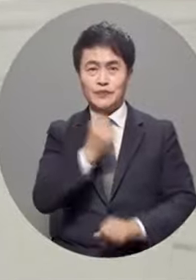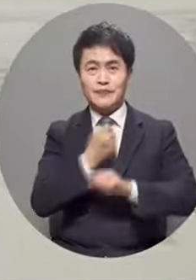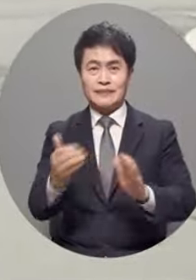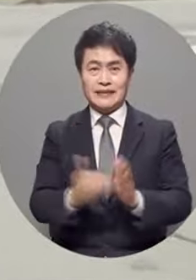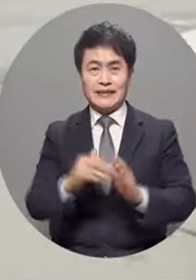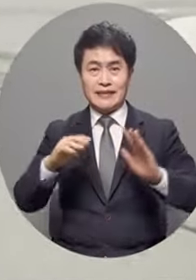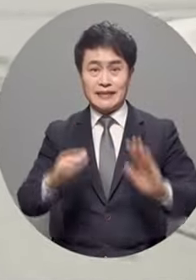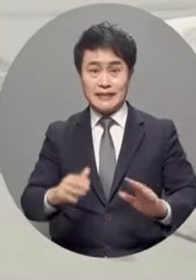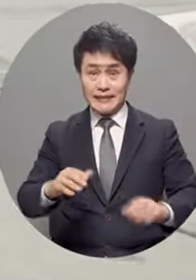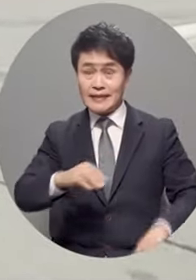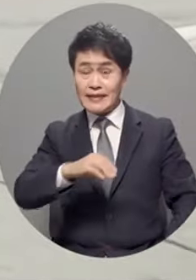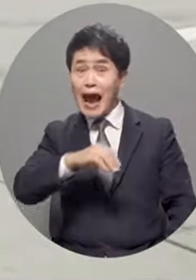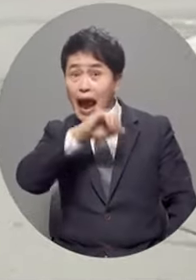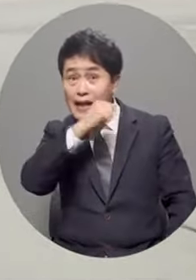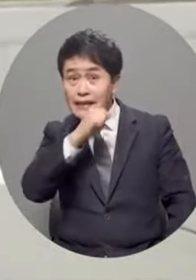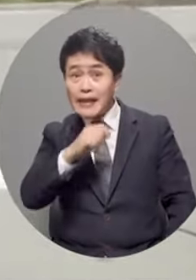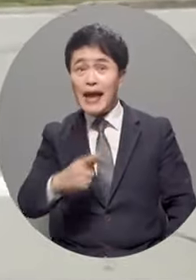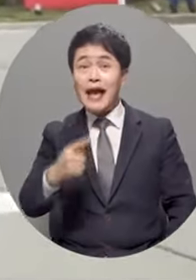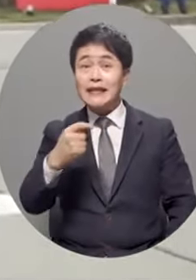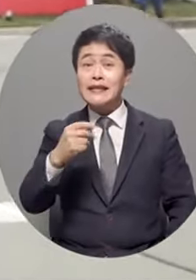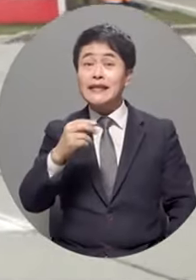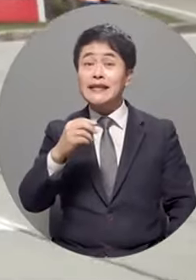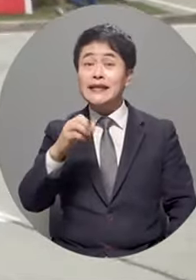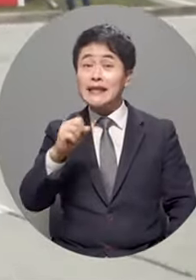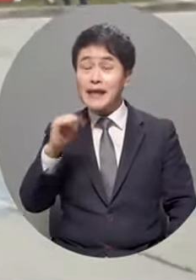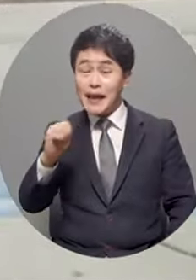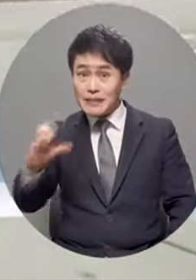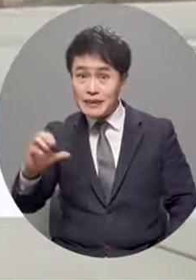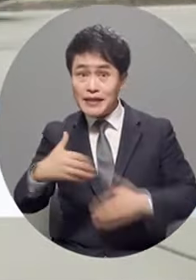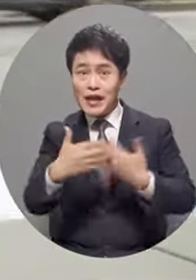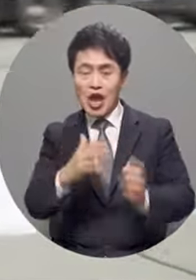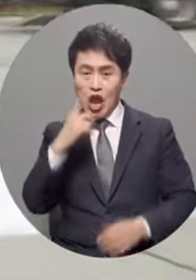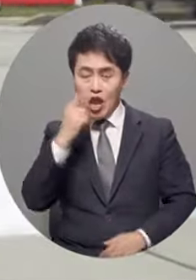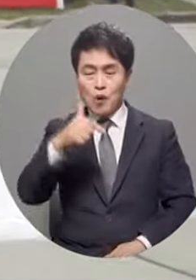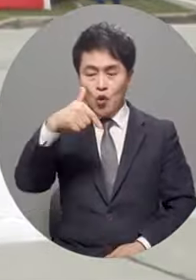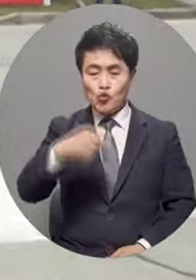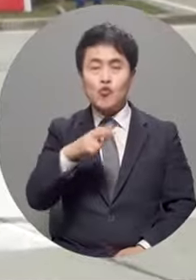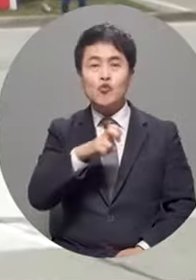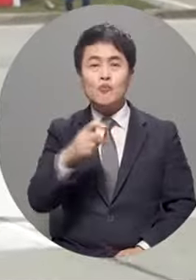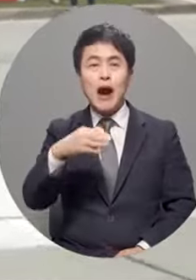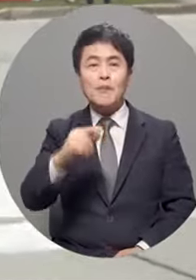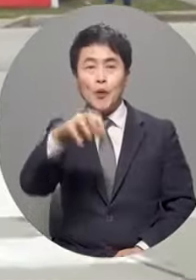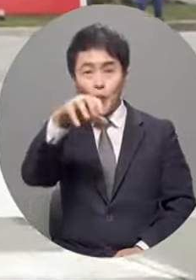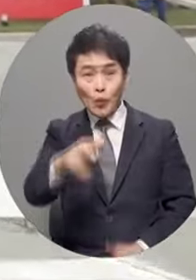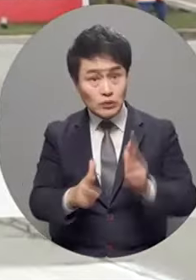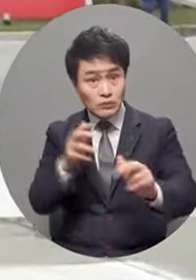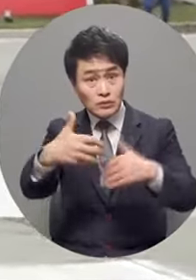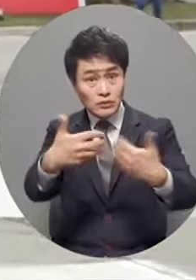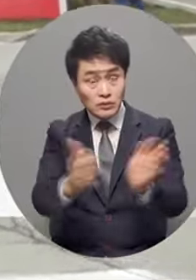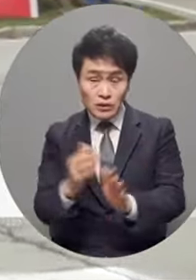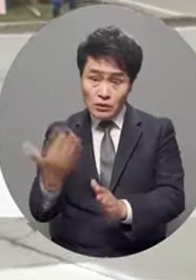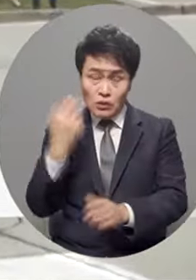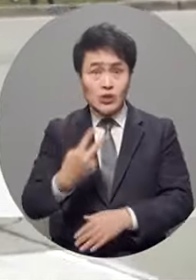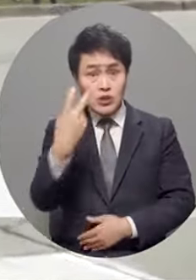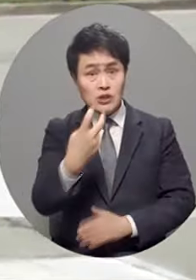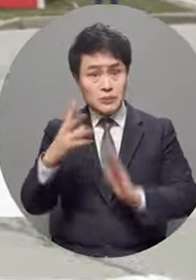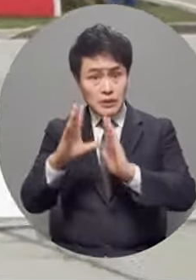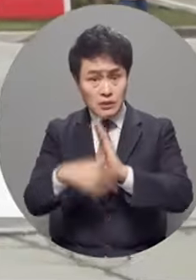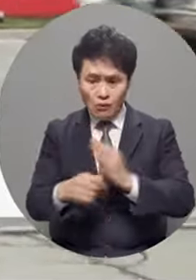지금 대만 반도체 기업 TSMC의 일본 구마모토현 공장에 나와 있습니다. 이 공장은 지난